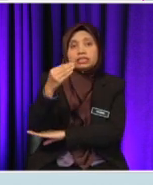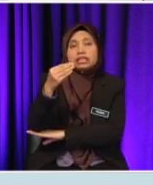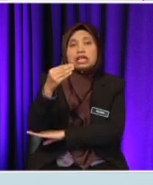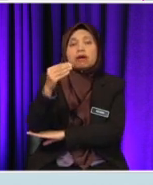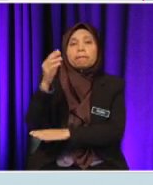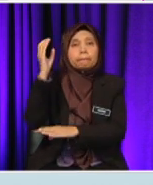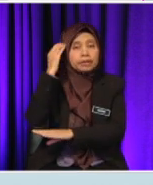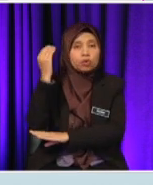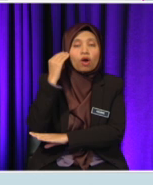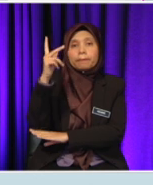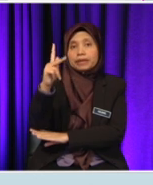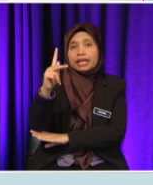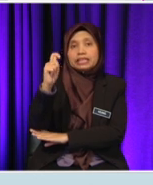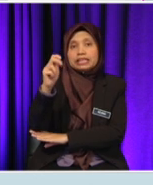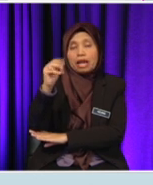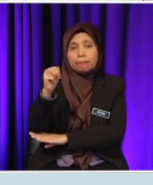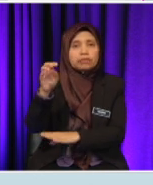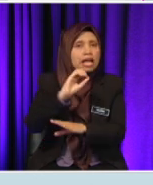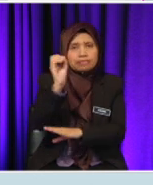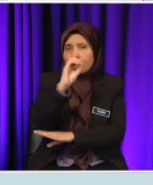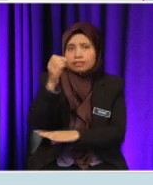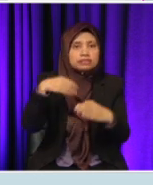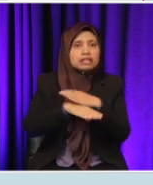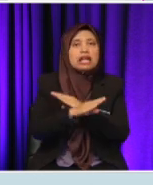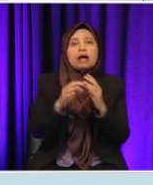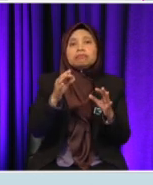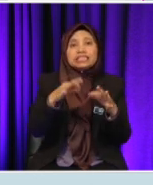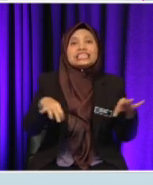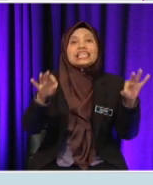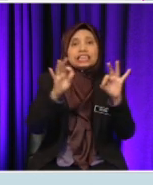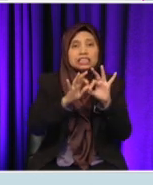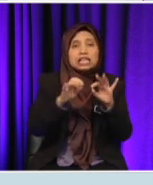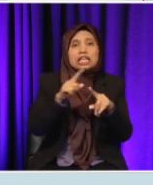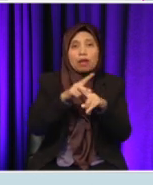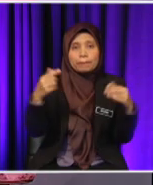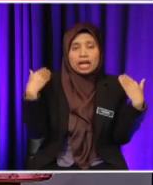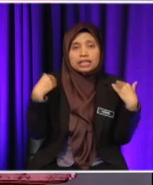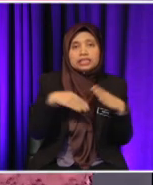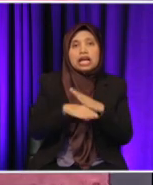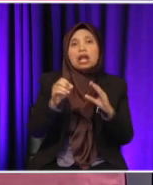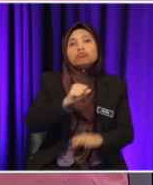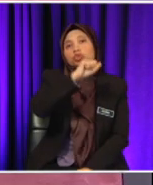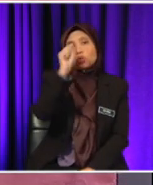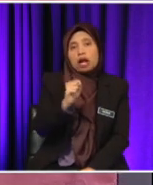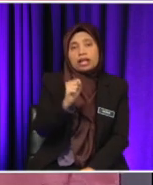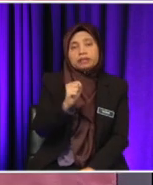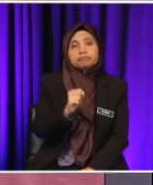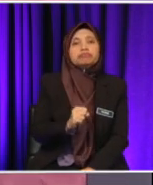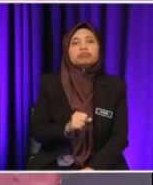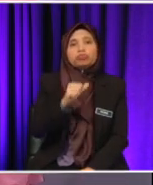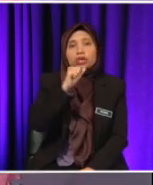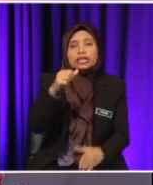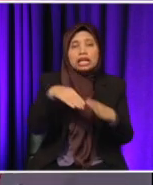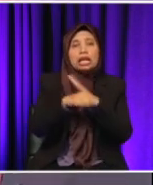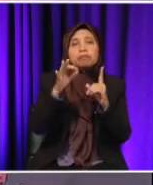tidak terdapat dalam petikan tetapi ada dalam soal menyatakan cerpen tersebut buka dalam